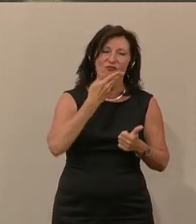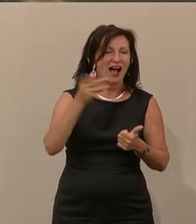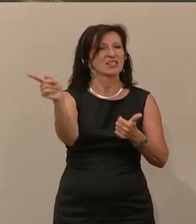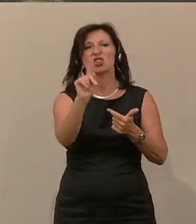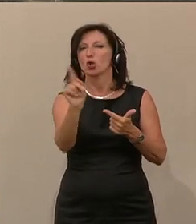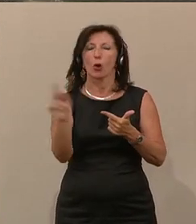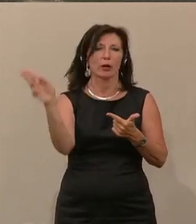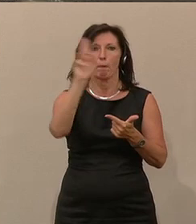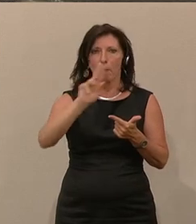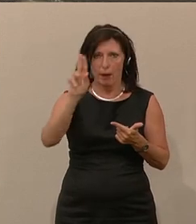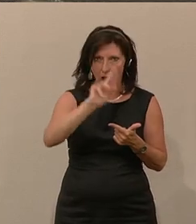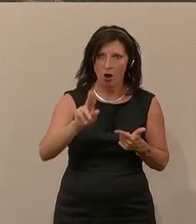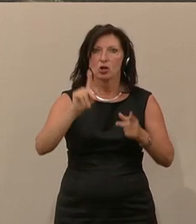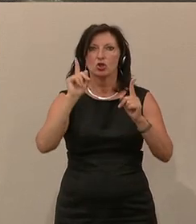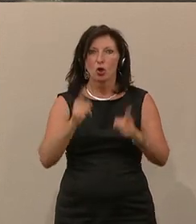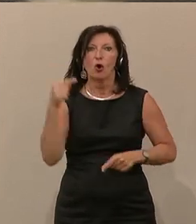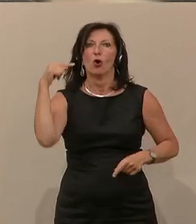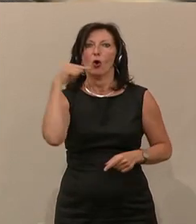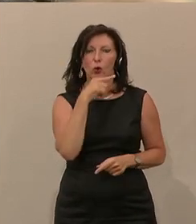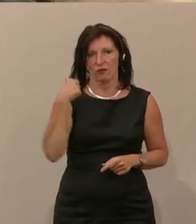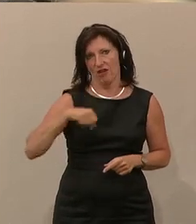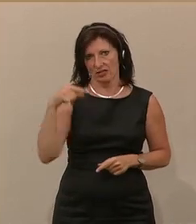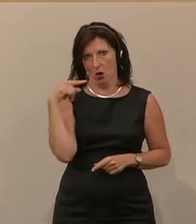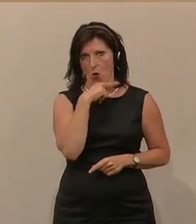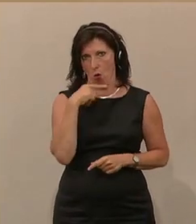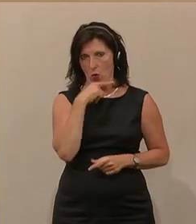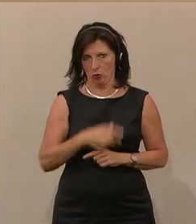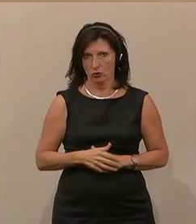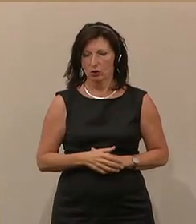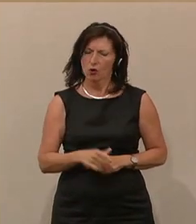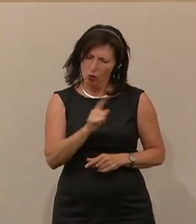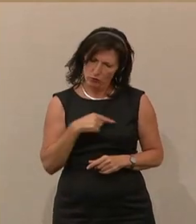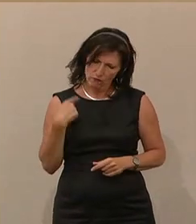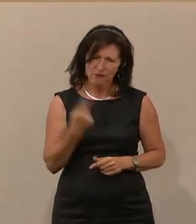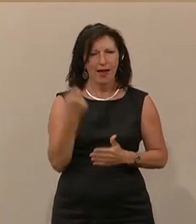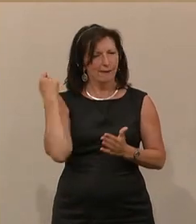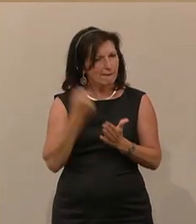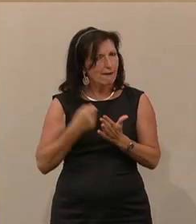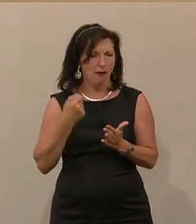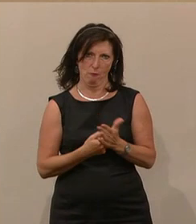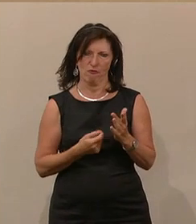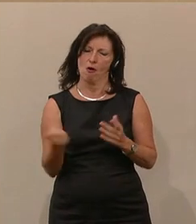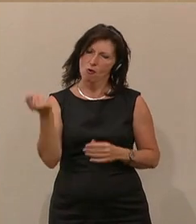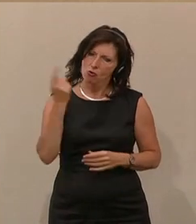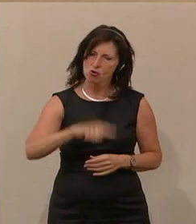verfassungsschutz es wird ein rot-weiß-roter verfassungsschutz und dafür werden wir sorgen denn